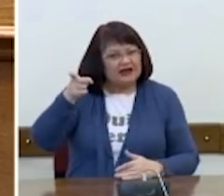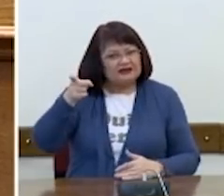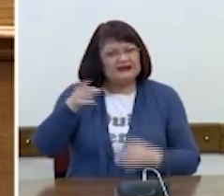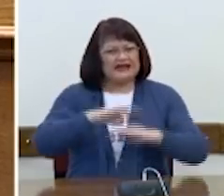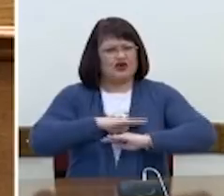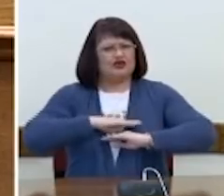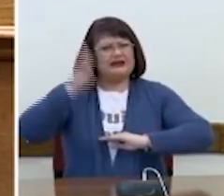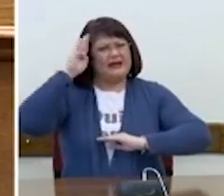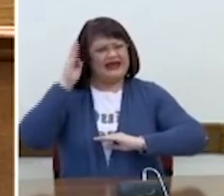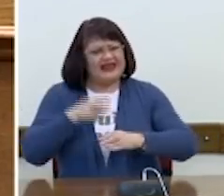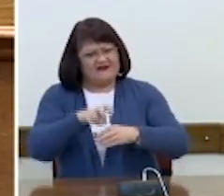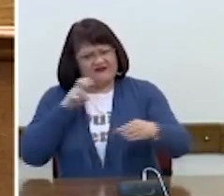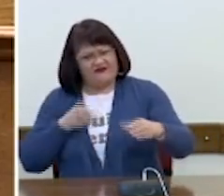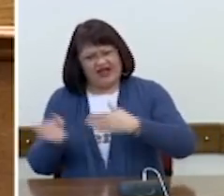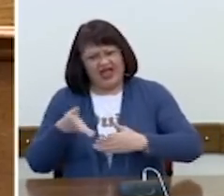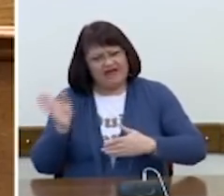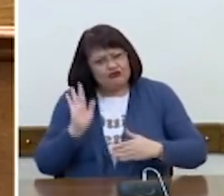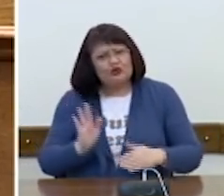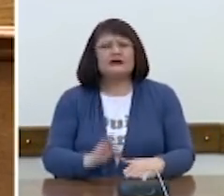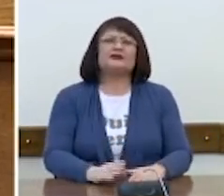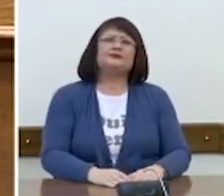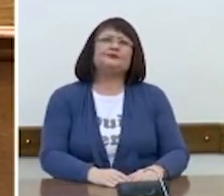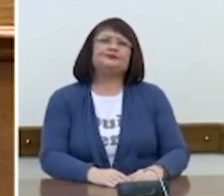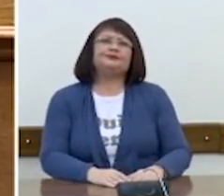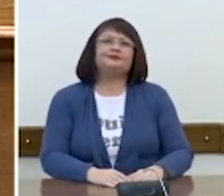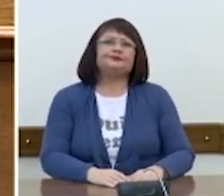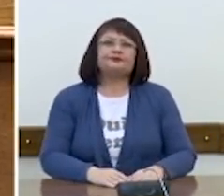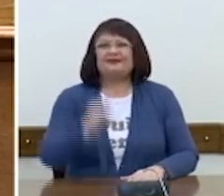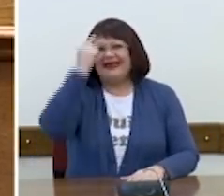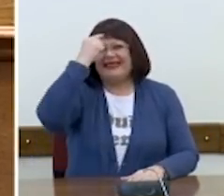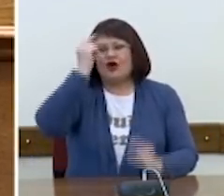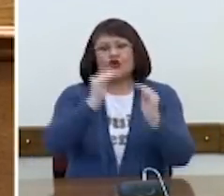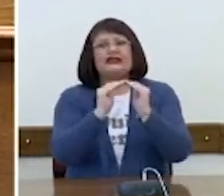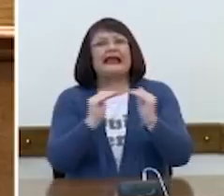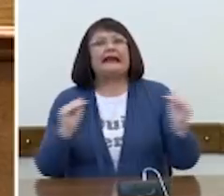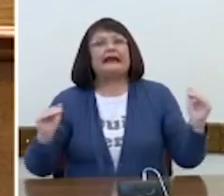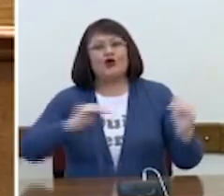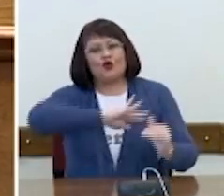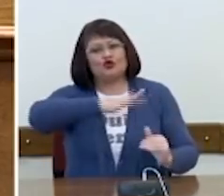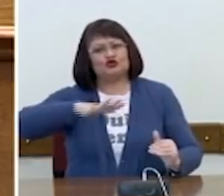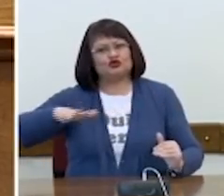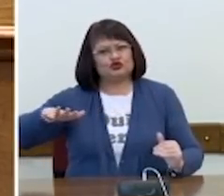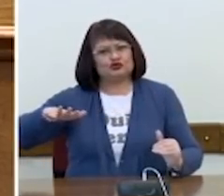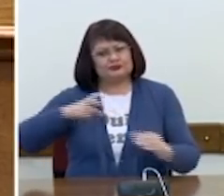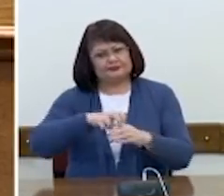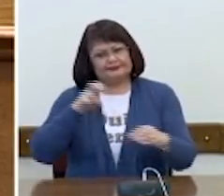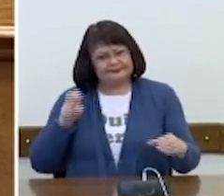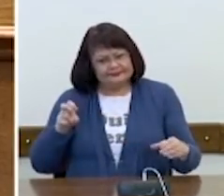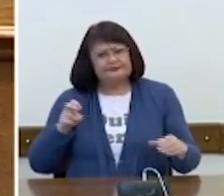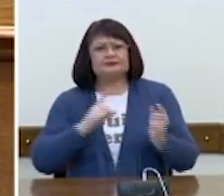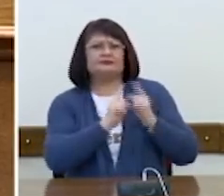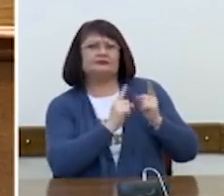των δυνάμεών τους στην πλευρά του Ινδικού Ειρηνικού και τη συγκρότηση της συμμαχίας όκους μεταξύ